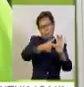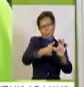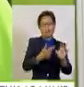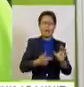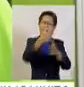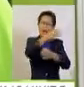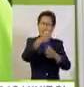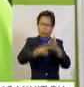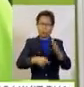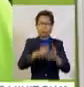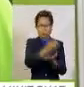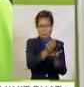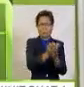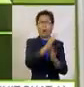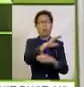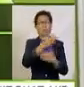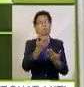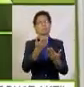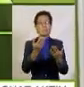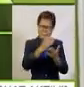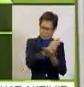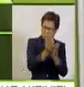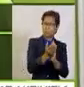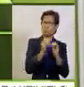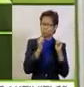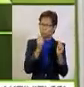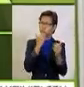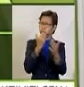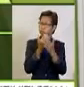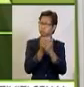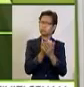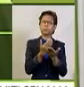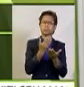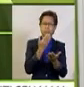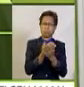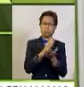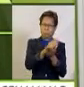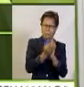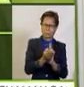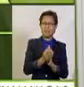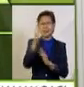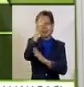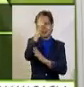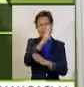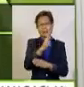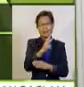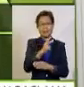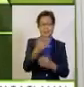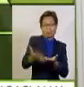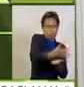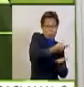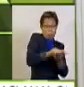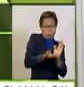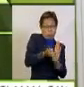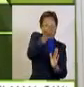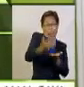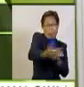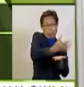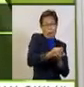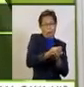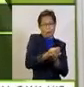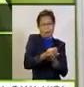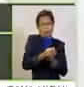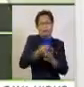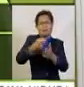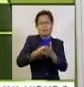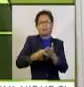the budget is a good budget because the government, they are trying to raise their revenue by imposing more tax, you know, to clear off some of the debt of the